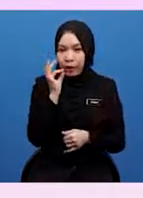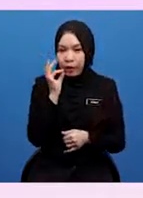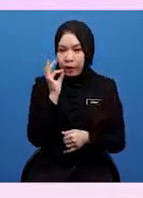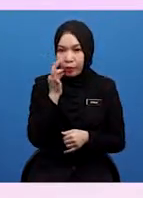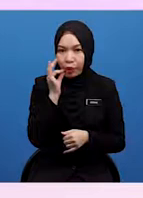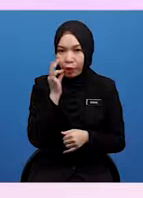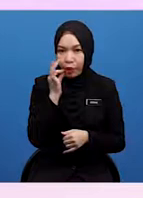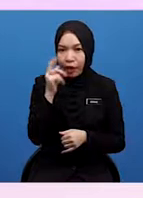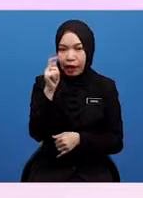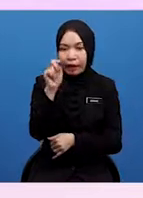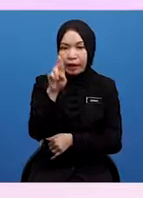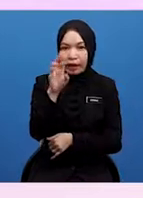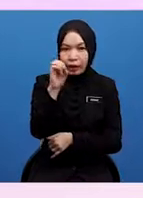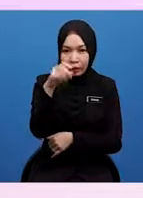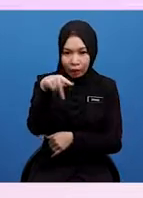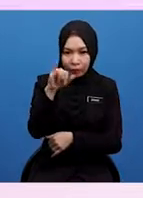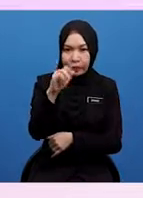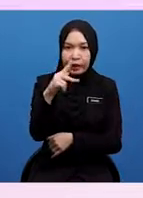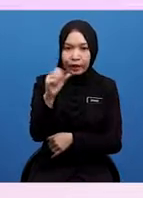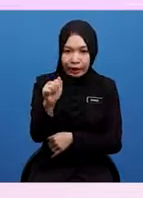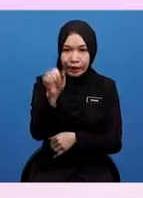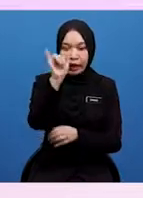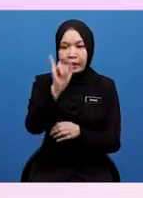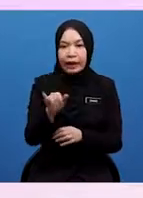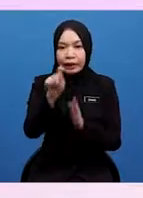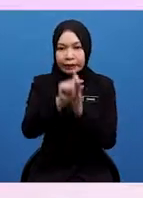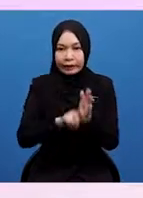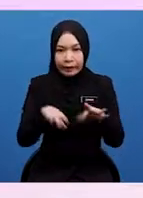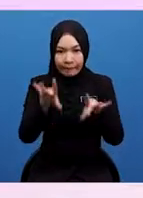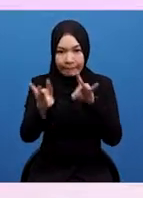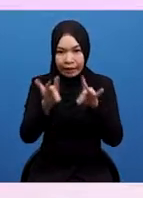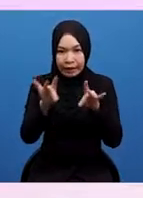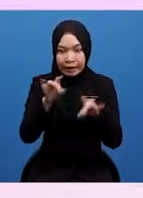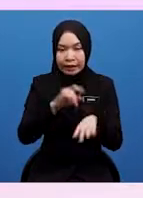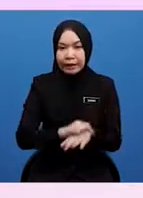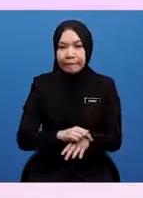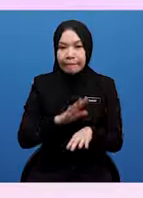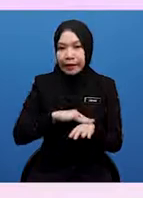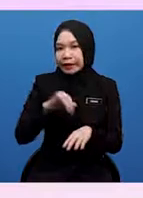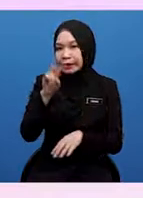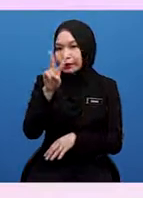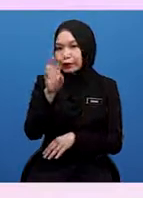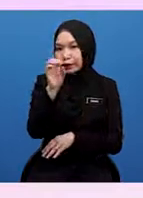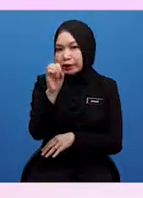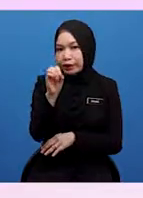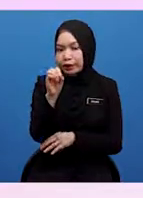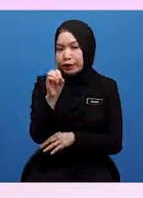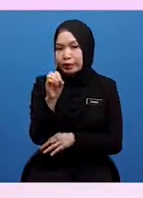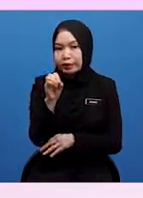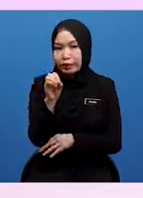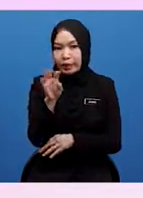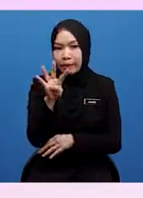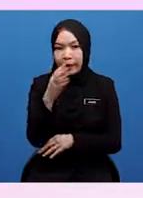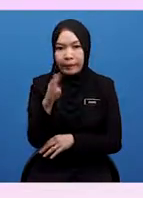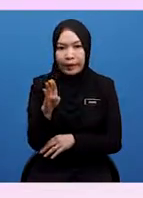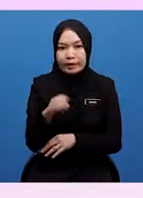2011 sehingga 2014 di Malaysia. Perkara pertama yang perlu dilakukan